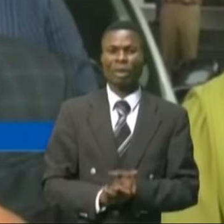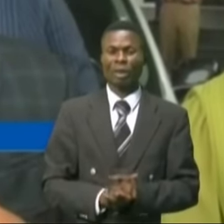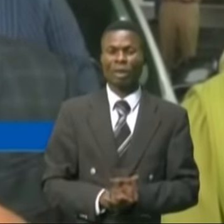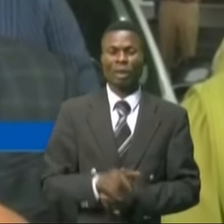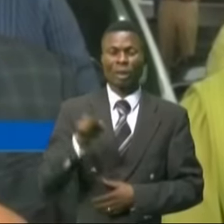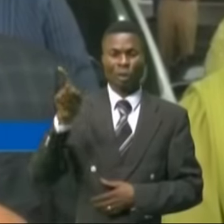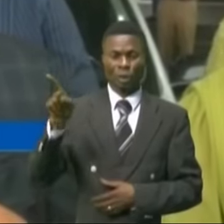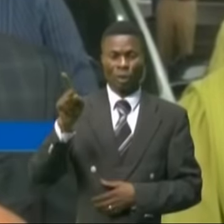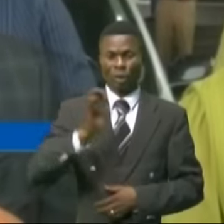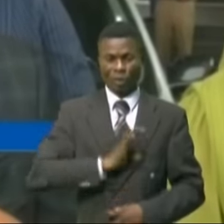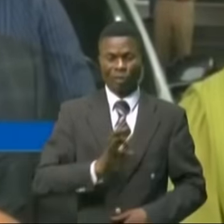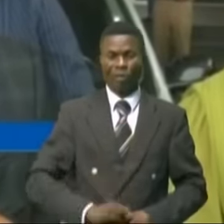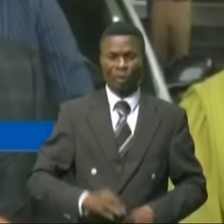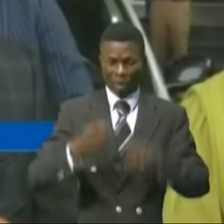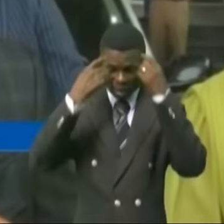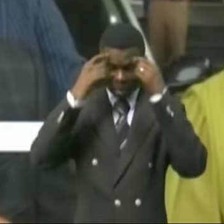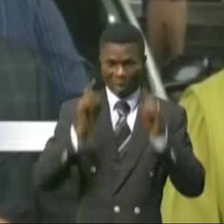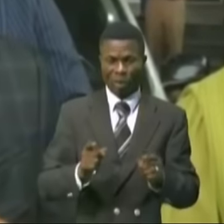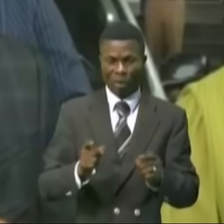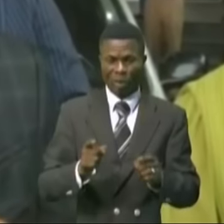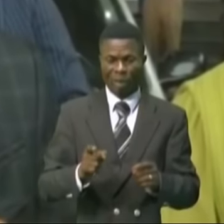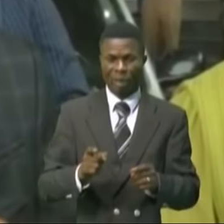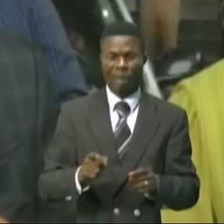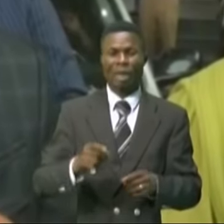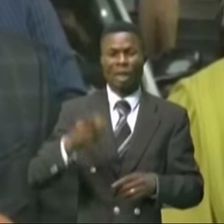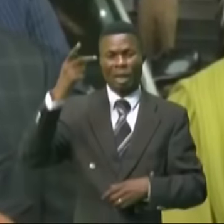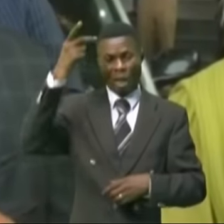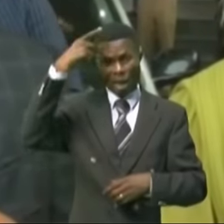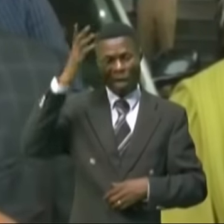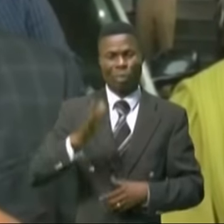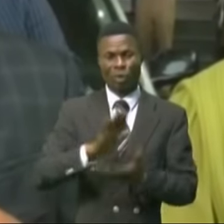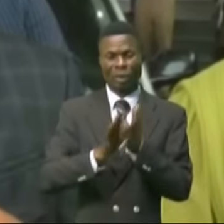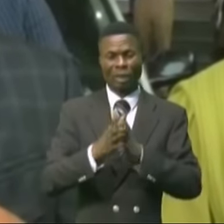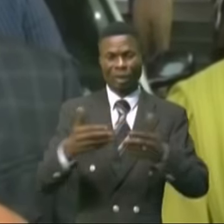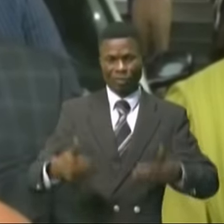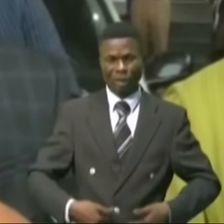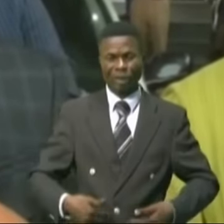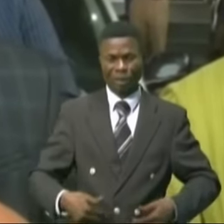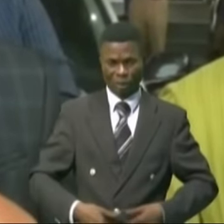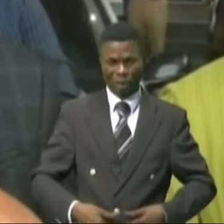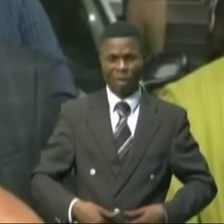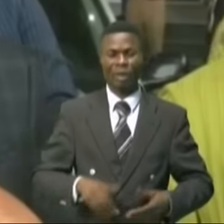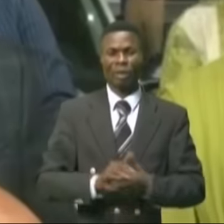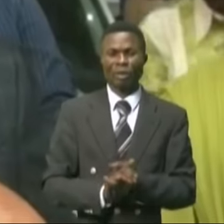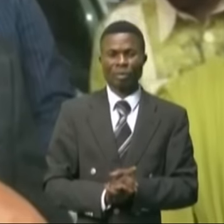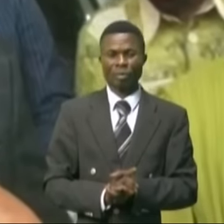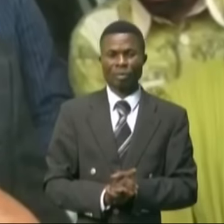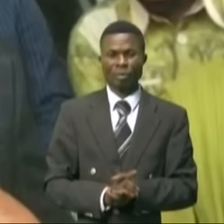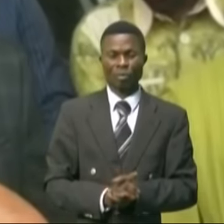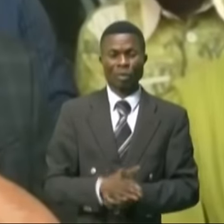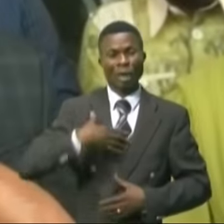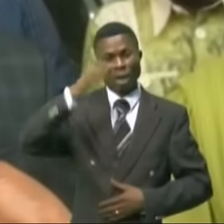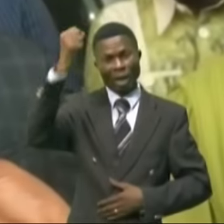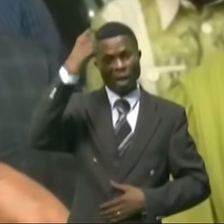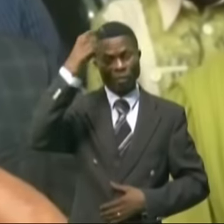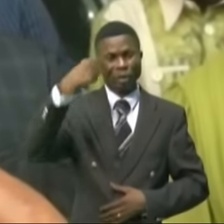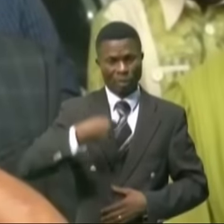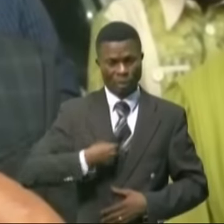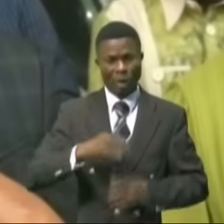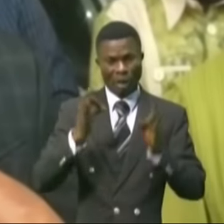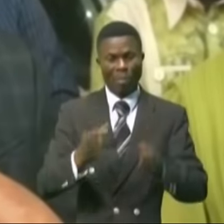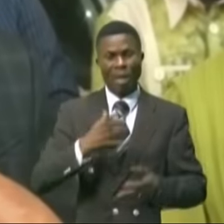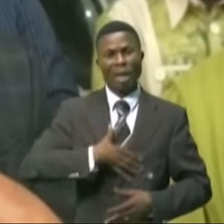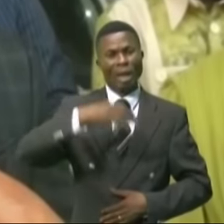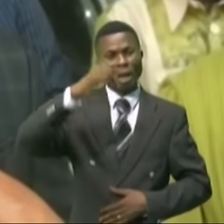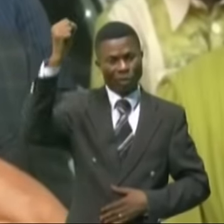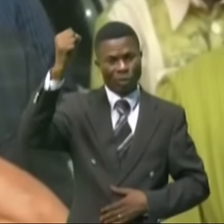lui qui a décidé de rajeunir la classe politique congolaise. Et donc, ce n'est pas ma victoire, mais c'est la